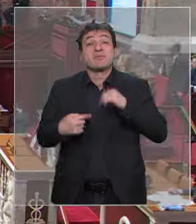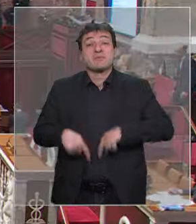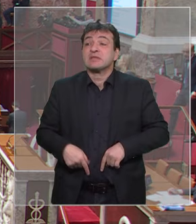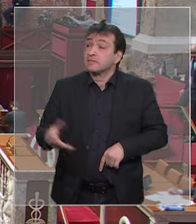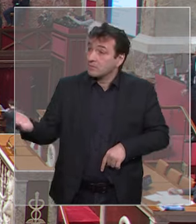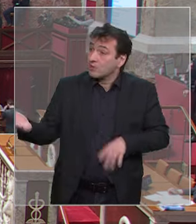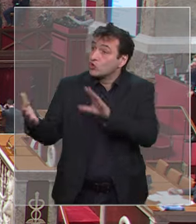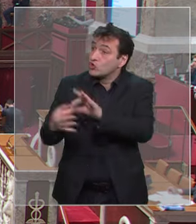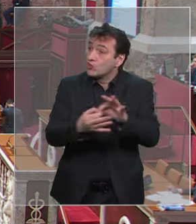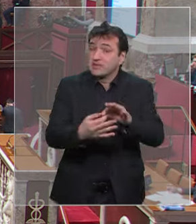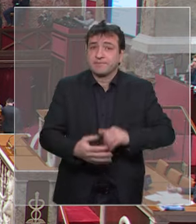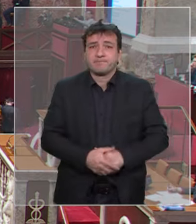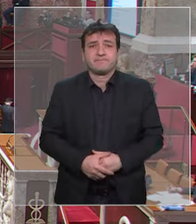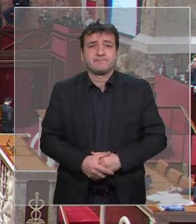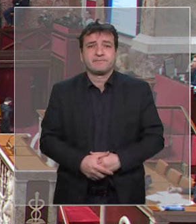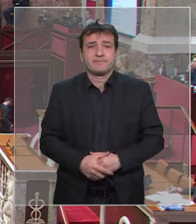Président.